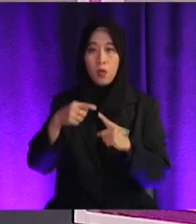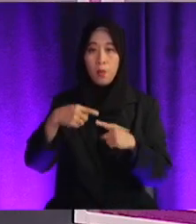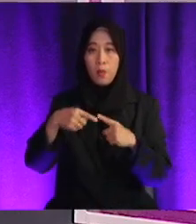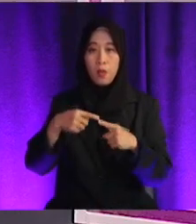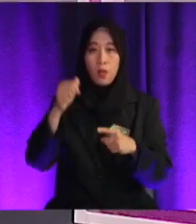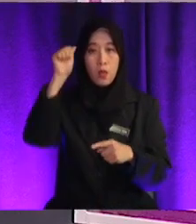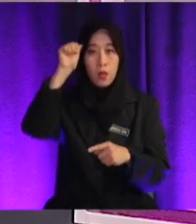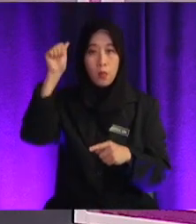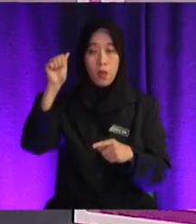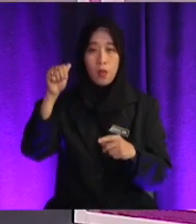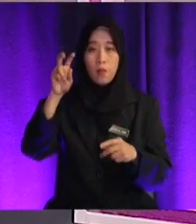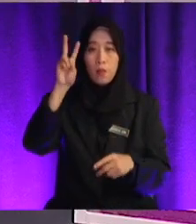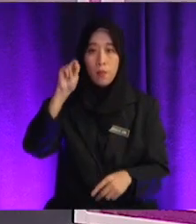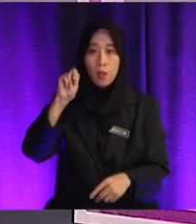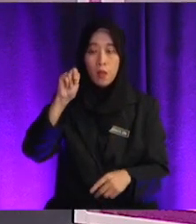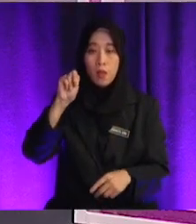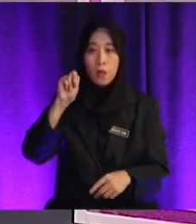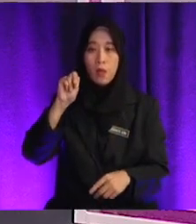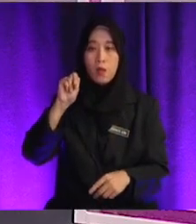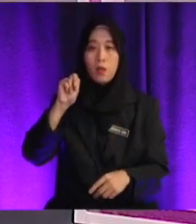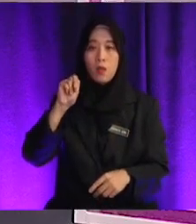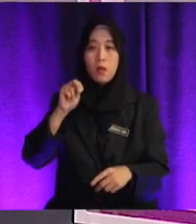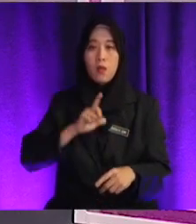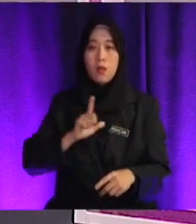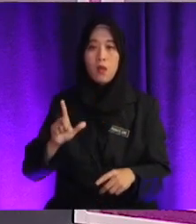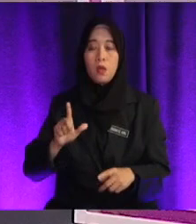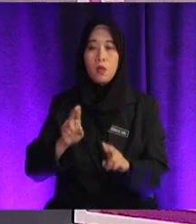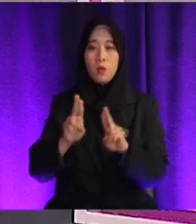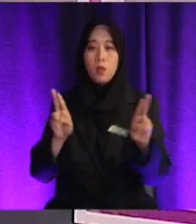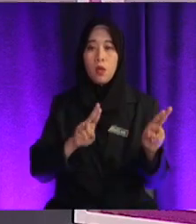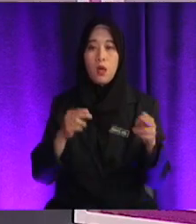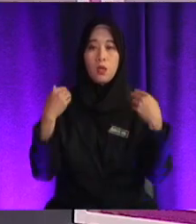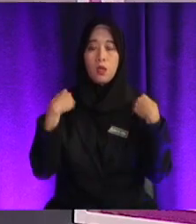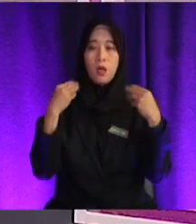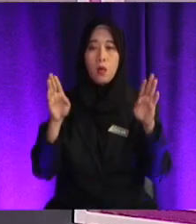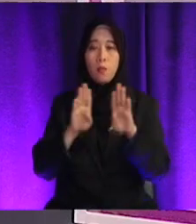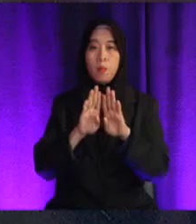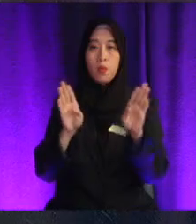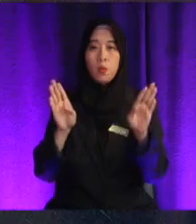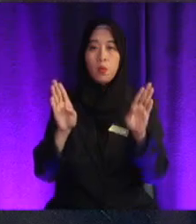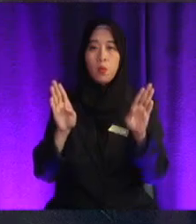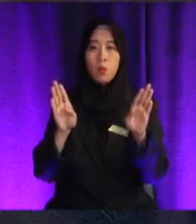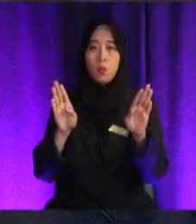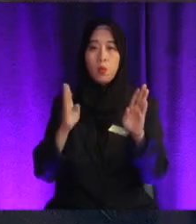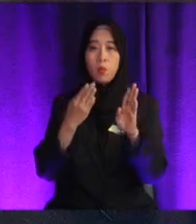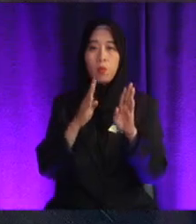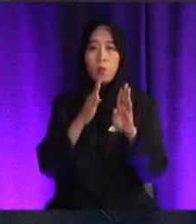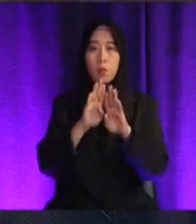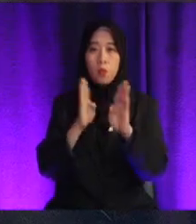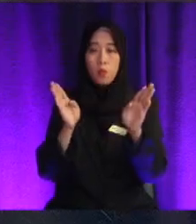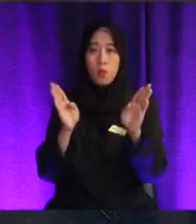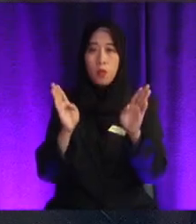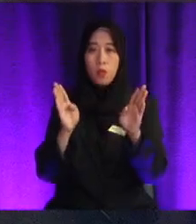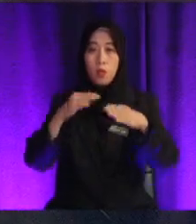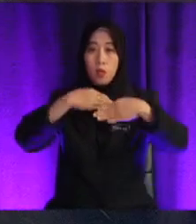udara, onkan penyaman udara. Okey, Akmal ada tak pintu terbuka? Kadang-kadang cikgu. Okey,